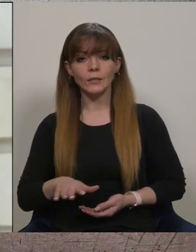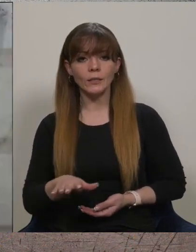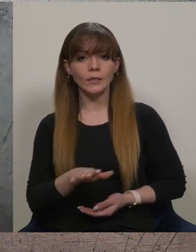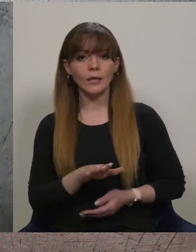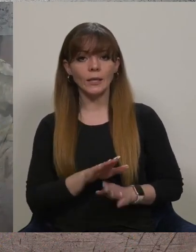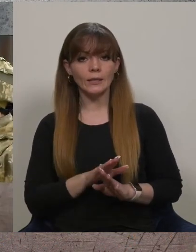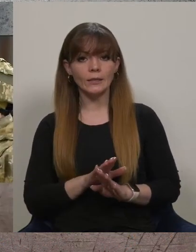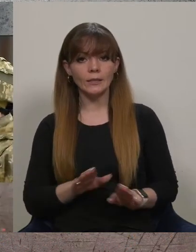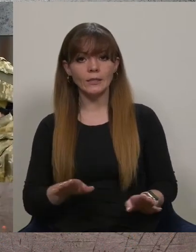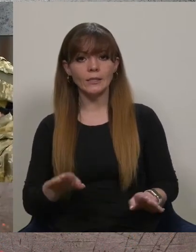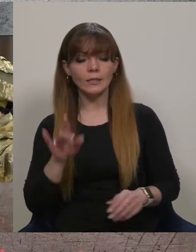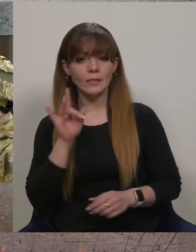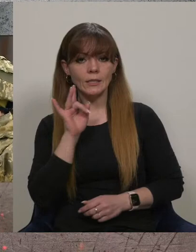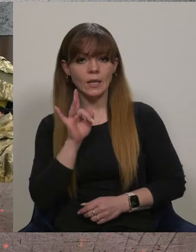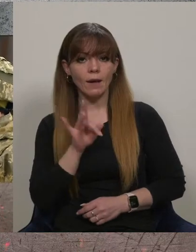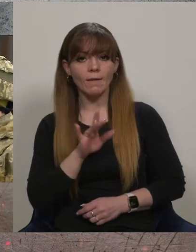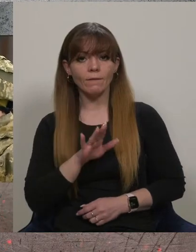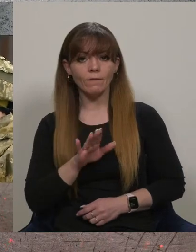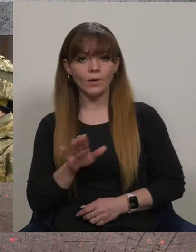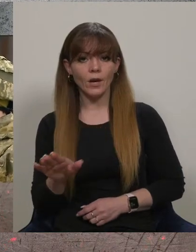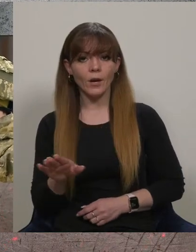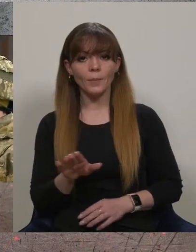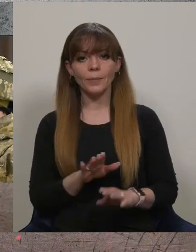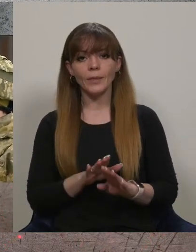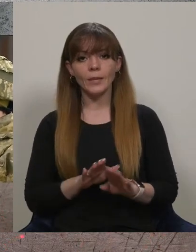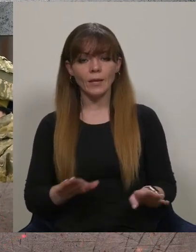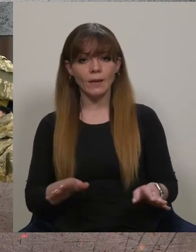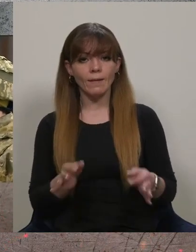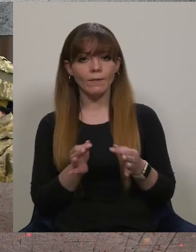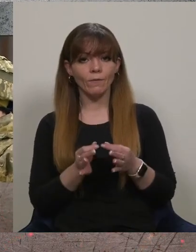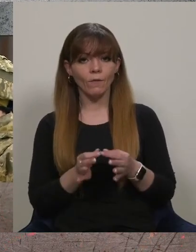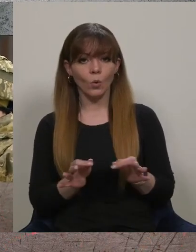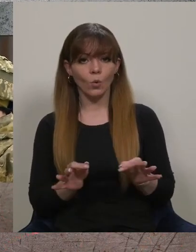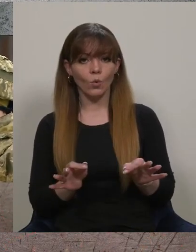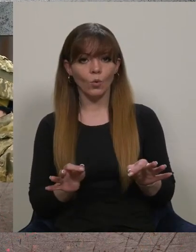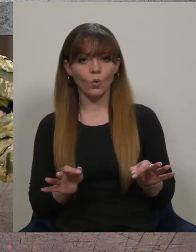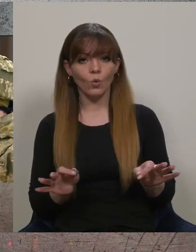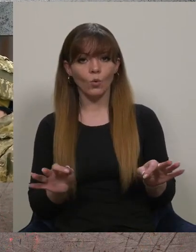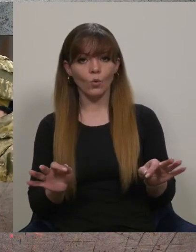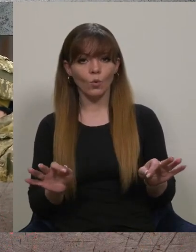України, їх слава і